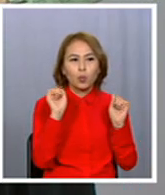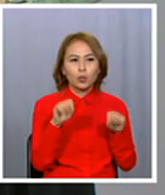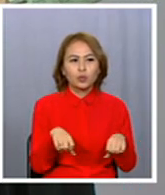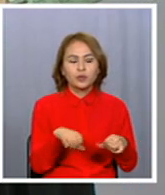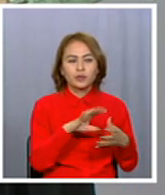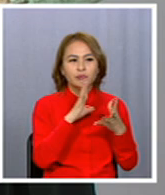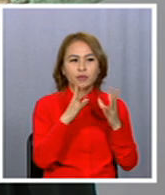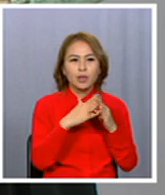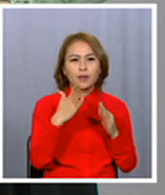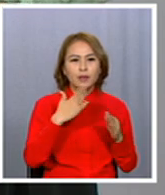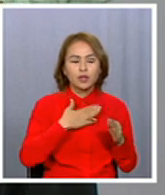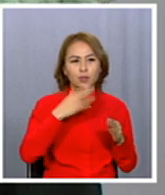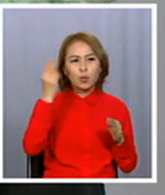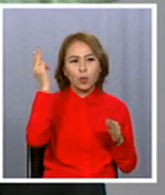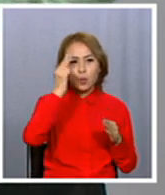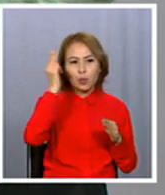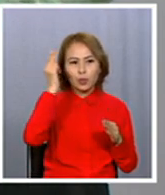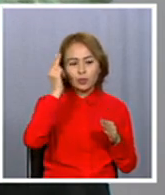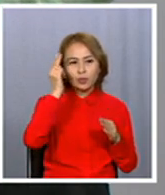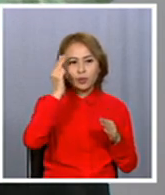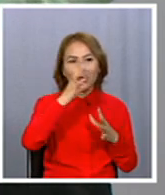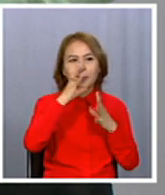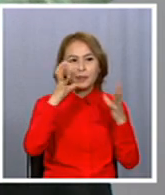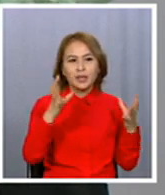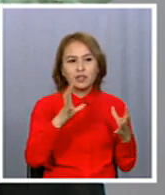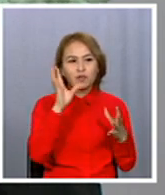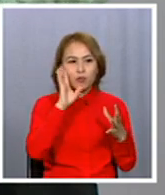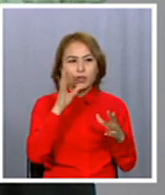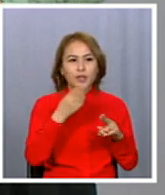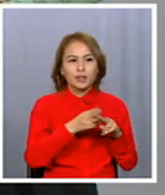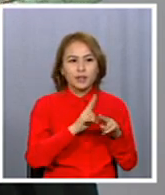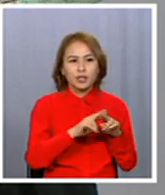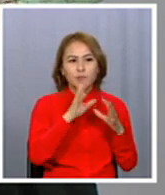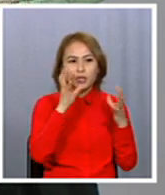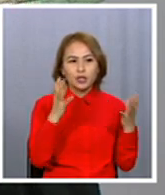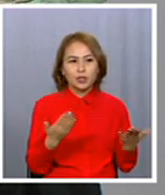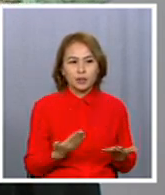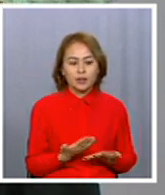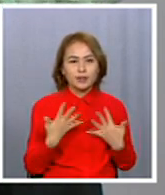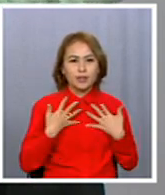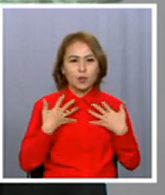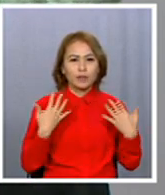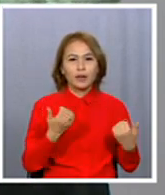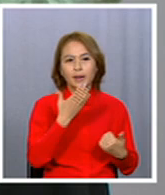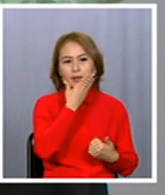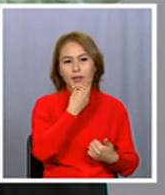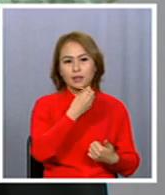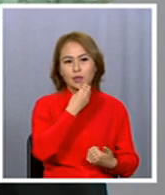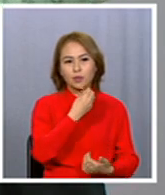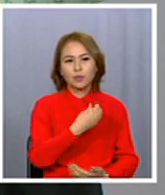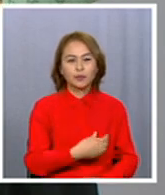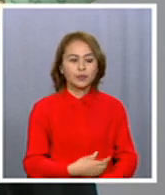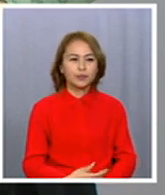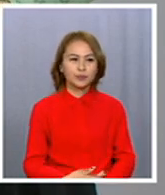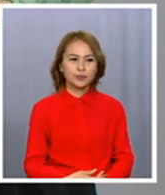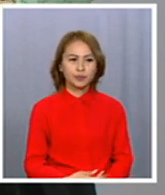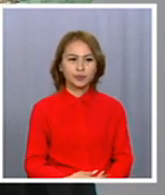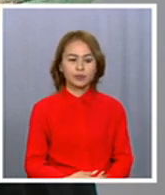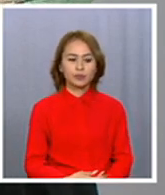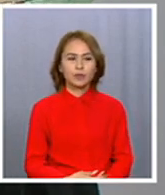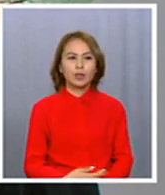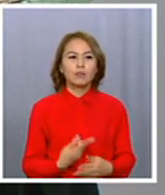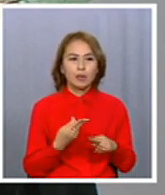нашему уроку, ребята? Беречь воду – это значит беречь жизнь, здоровье, красоту.